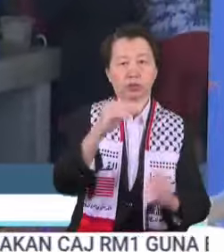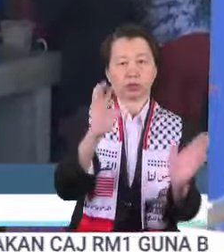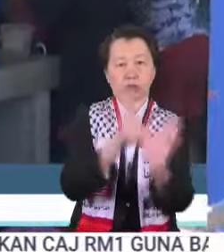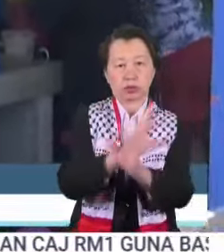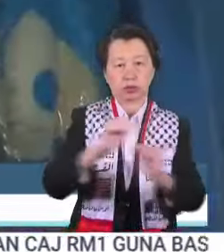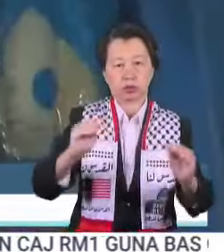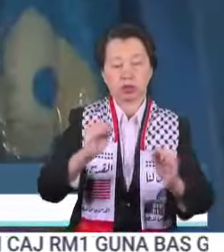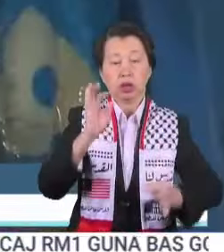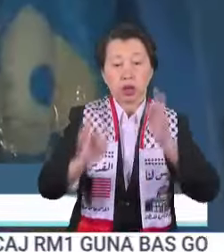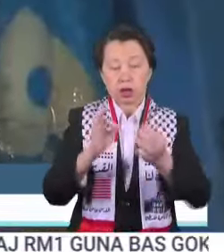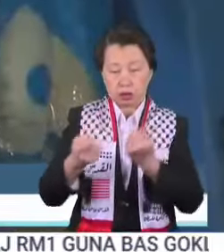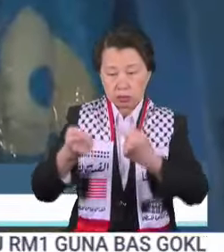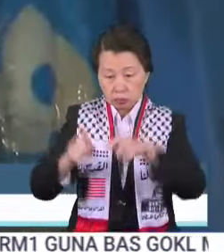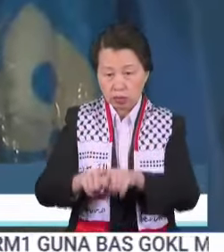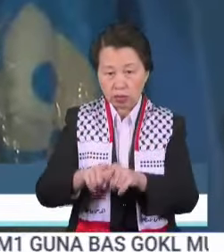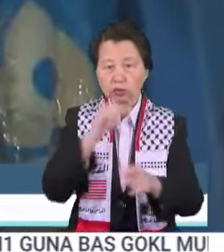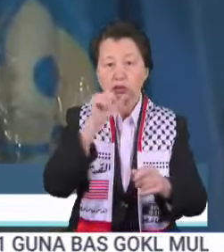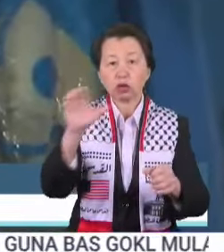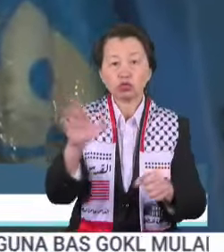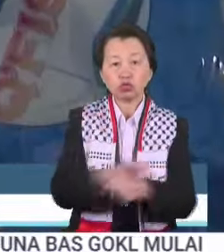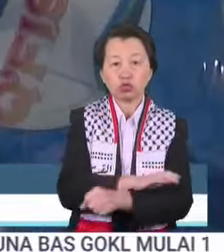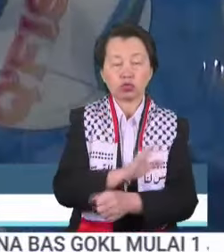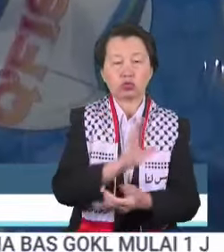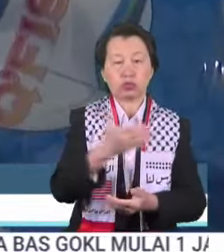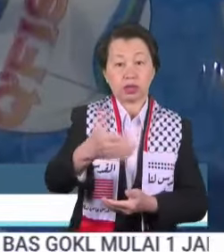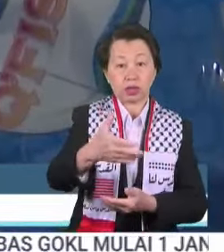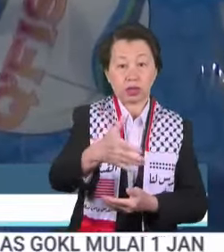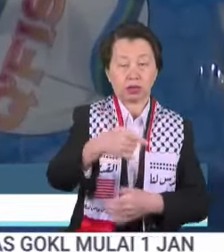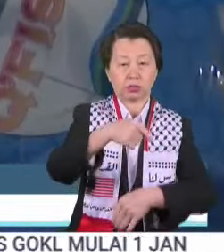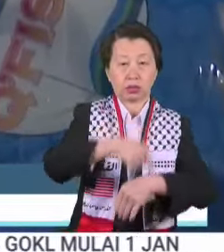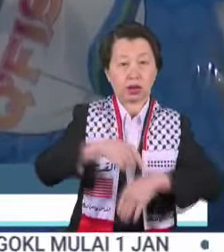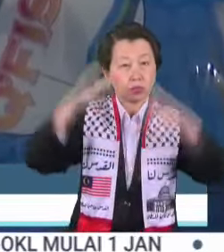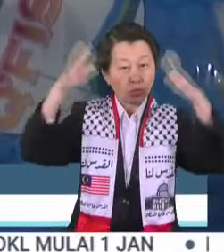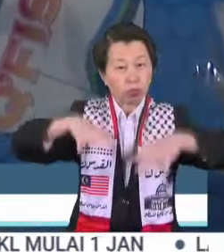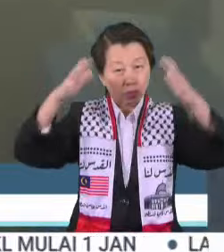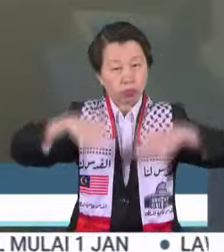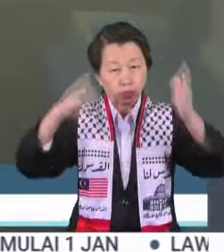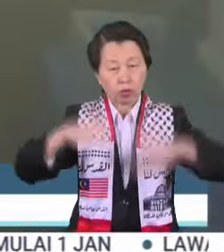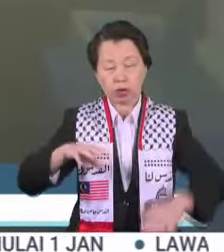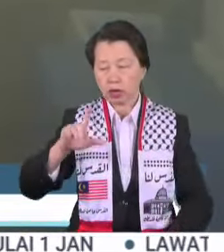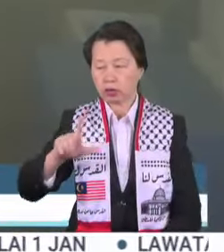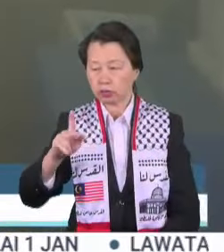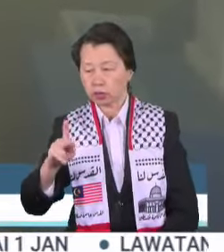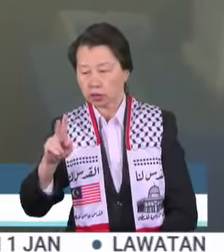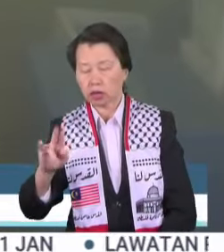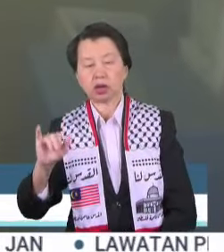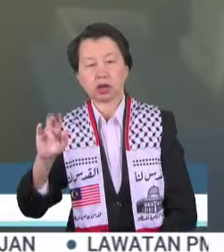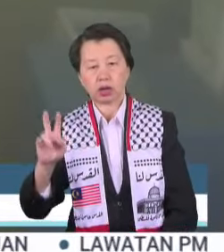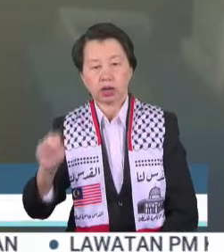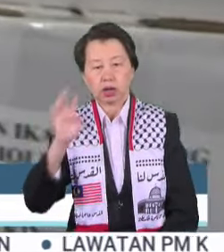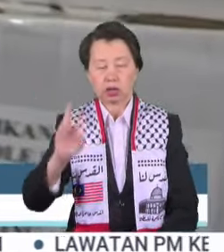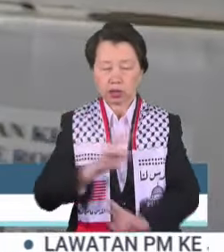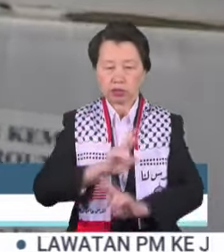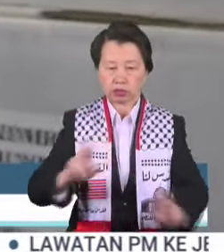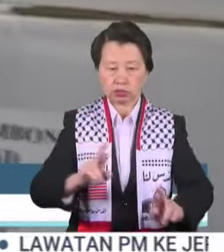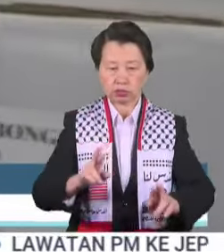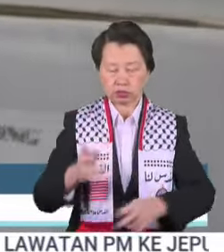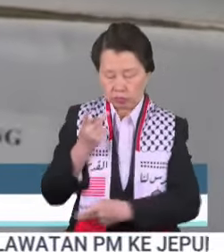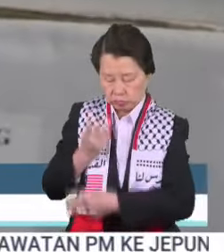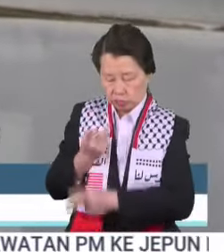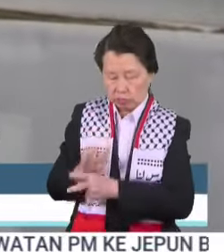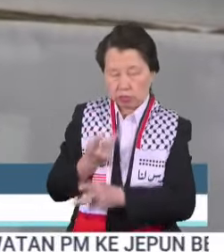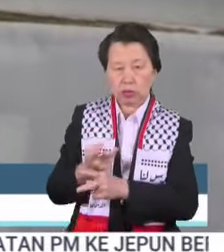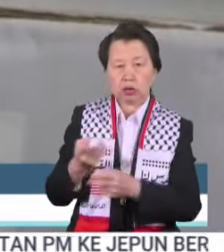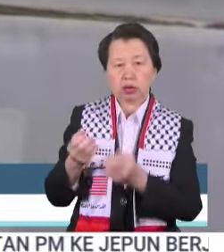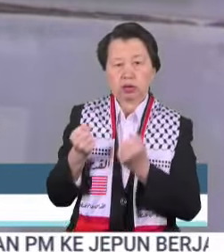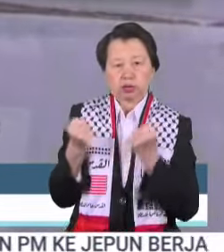Sarawak. Jika berlaku kekurangan bekalan, khususnya pada musim tengkujuh, LKIM dan Nikmat menyediakan stok penimbal ikan sejuk